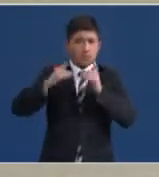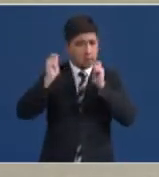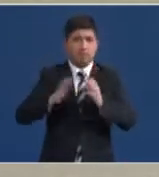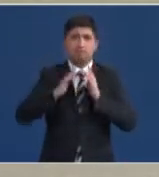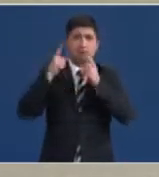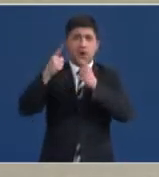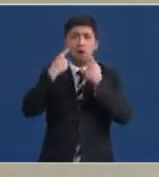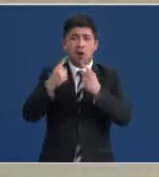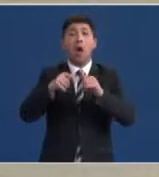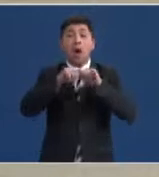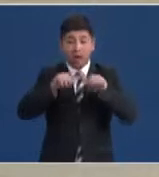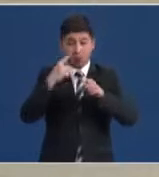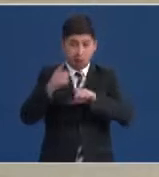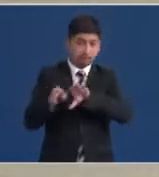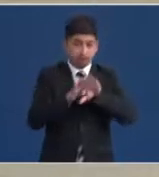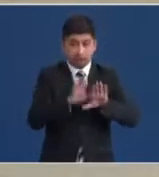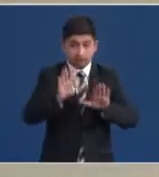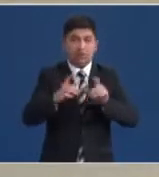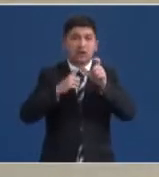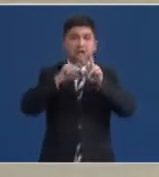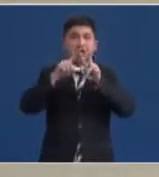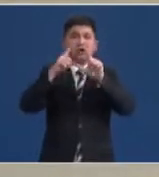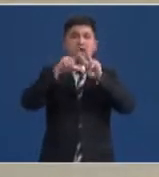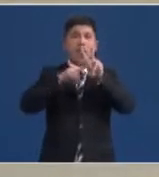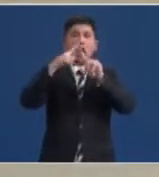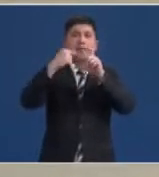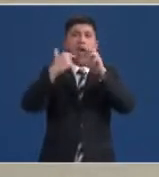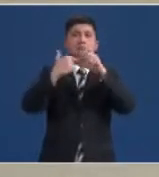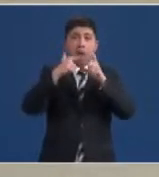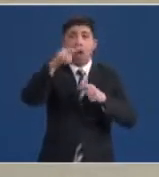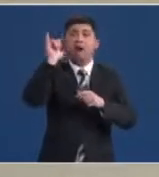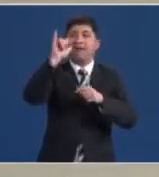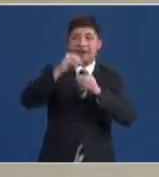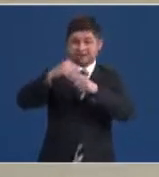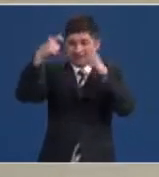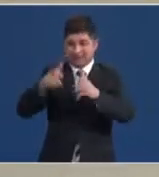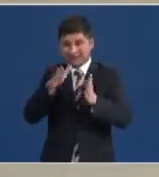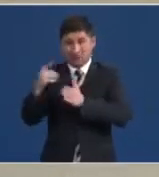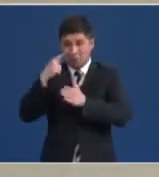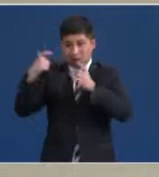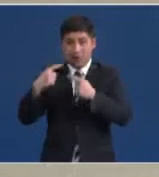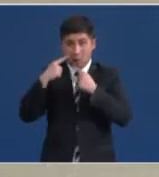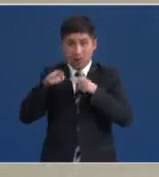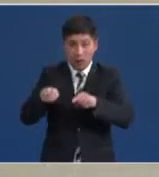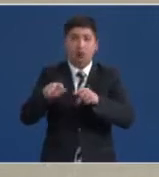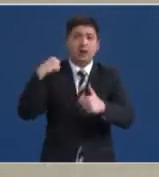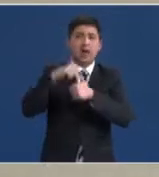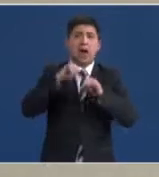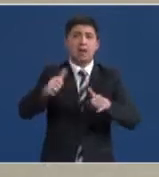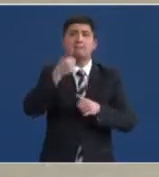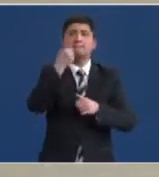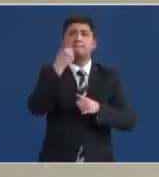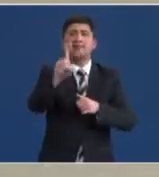devam ediyor aynı şekilde Sancaktepe'deki havaalanının olduğu kısmında yine